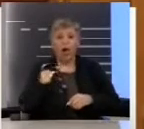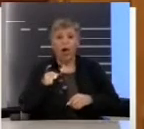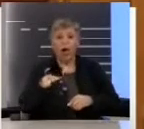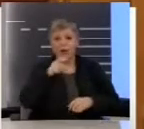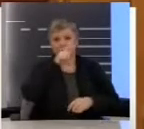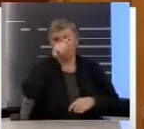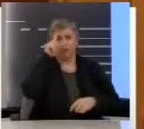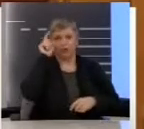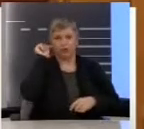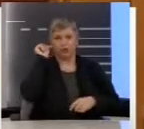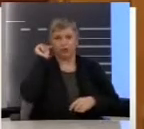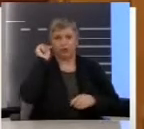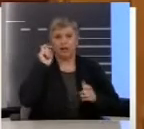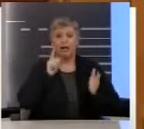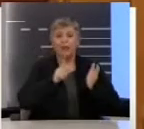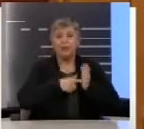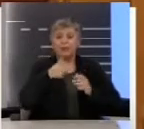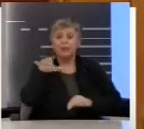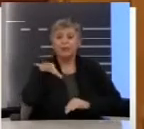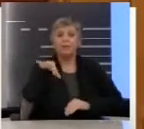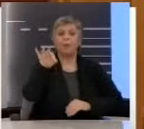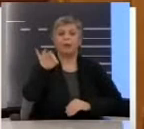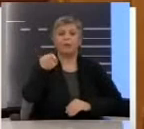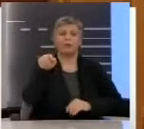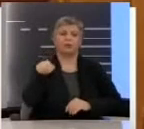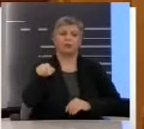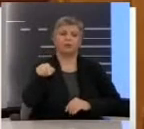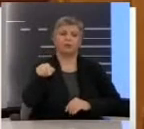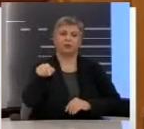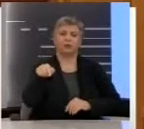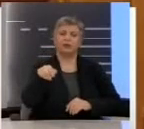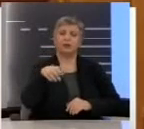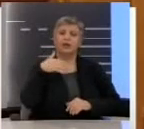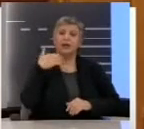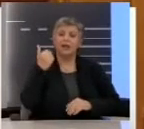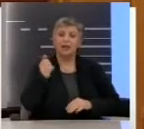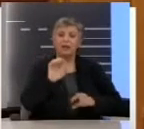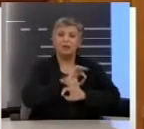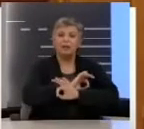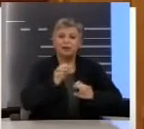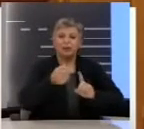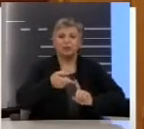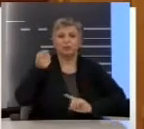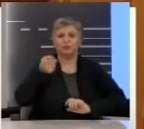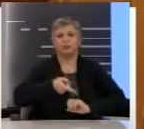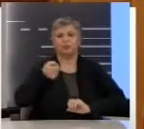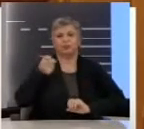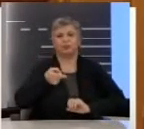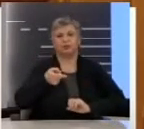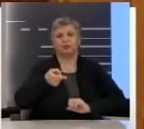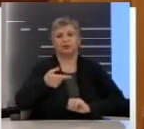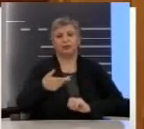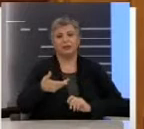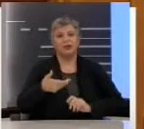Σε αυτά τα περιστατικά, σε αυτές τις περιπτώσεις, νομίζω ότι διασφαλίζει σε ένα πολύ μεγάλο βαθμό το να μπορούμε